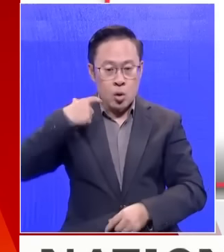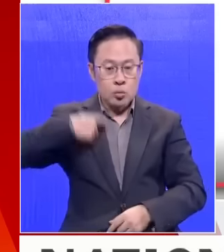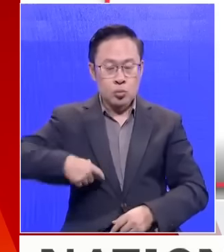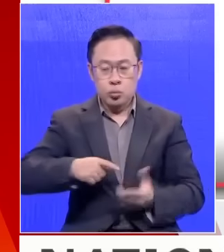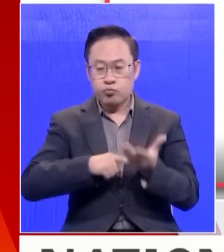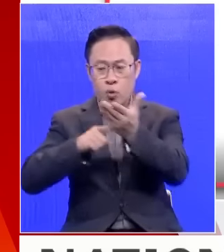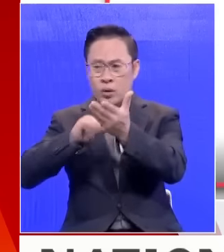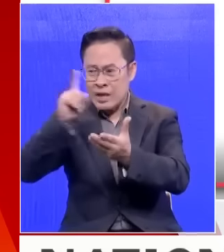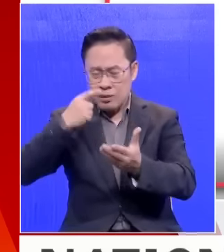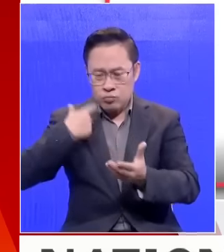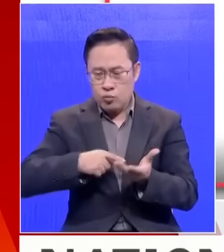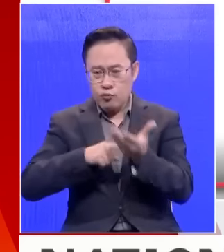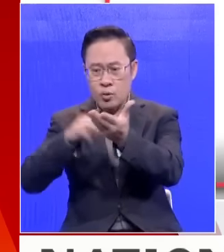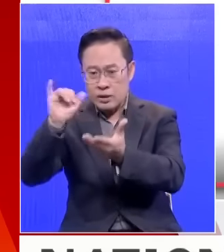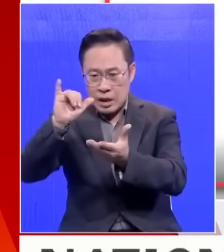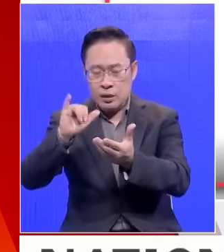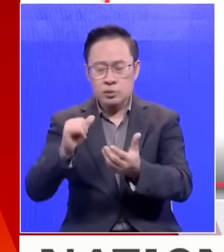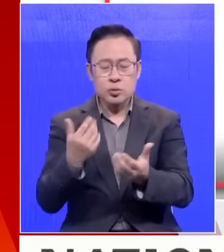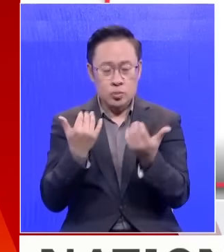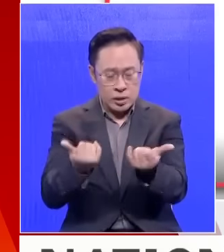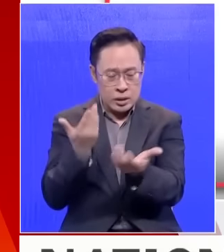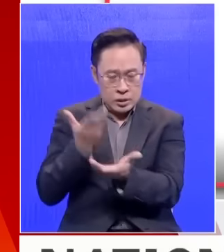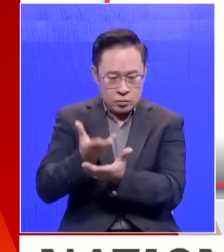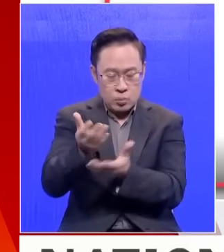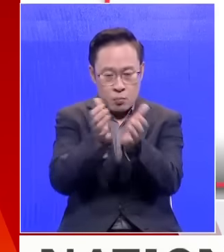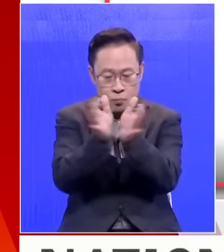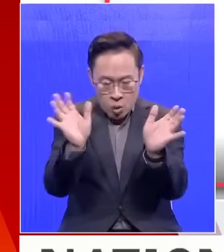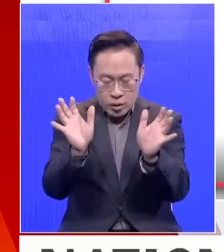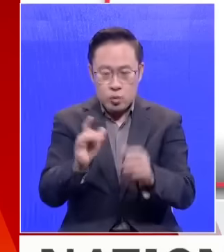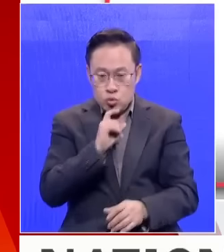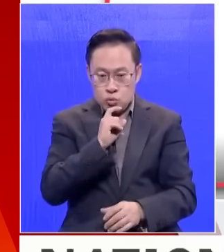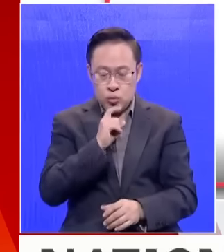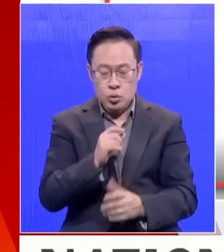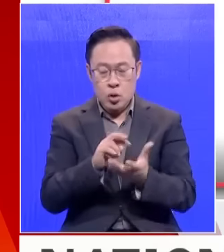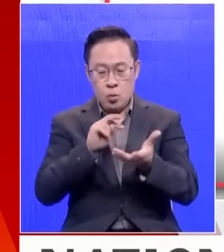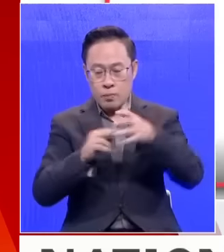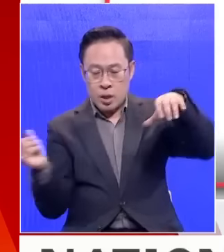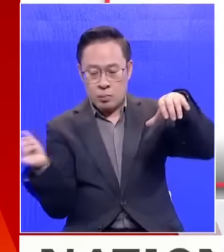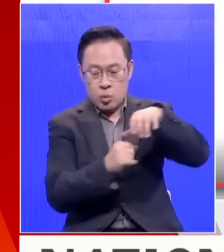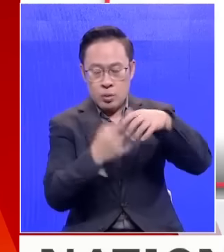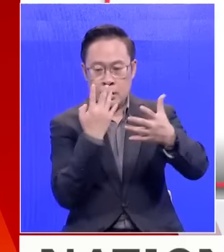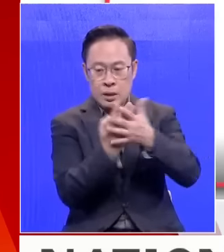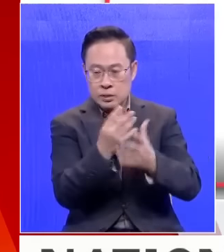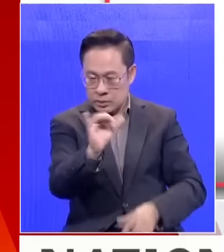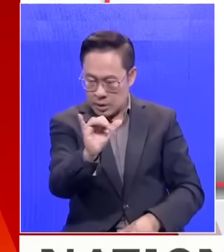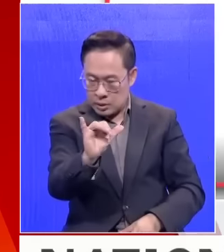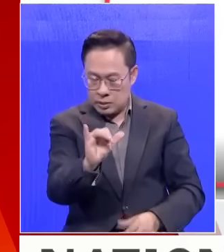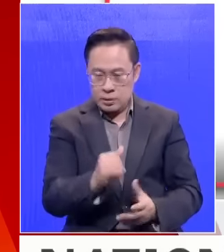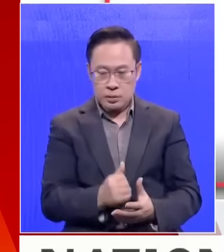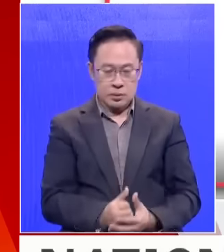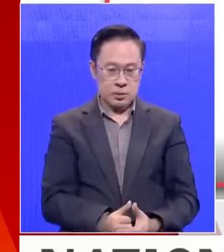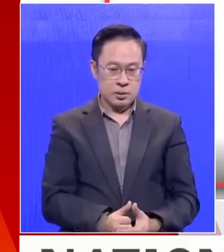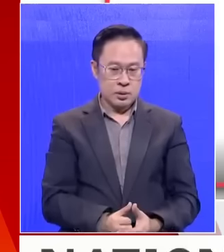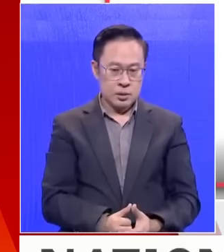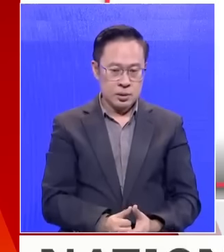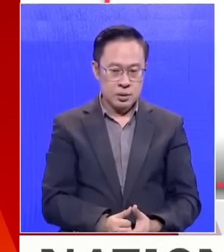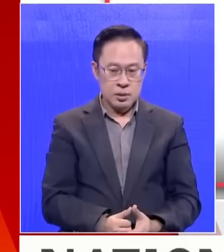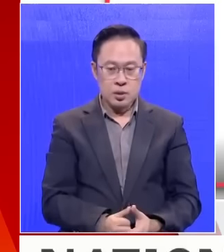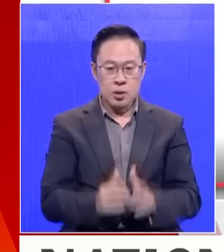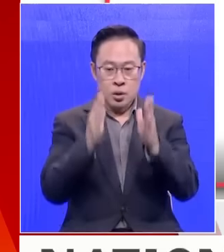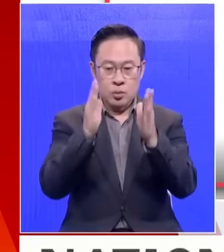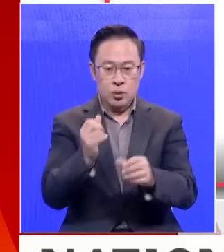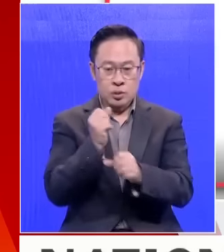และอยู่ระหว่างการทำเรื่องขอประกันตัวไม่เคยเข้าคุกนะก็เนี่ยค่ะคุณผู้ชมดูภาพบรรยากาศนักข่าวเราก็ช่างสังเกตแล้วเ